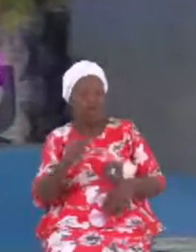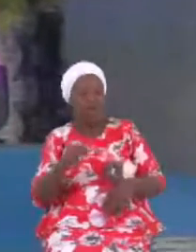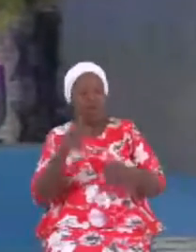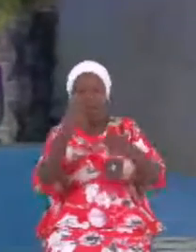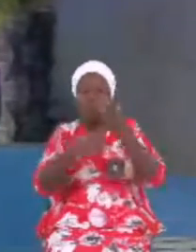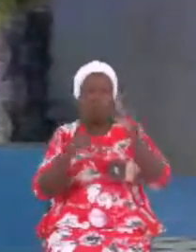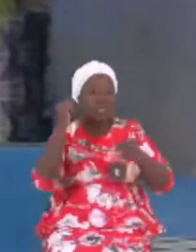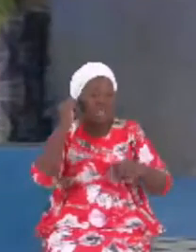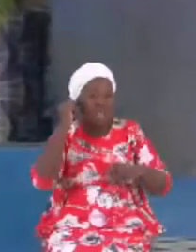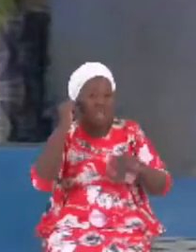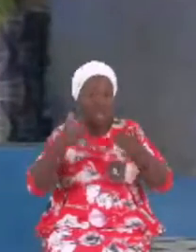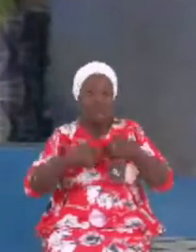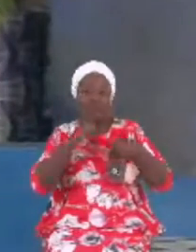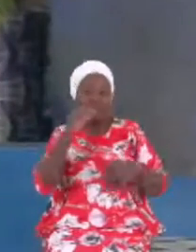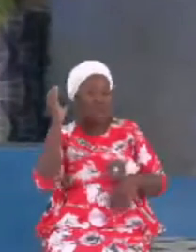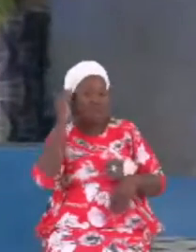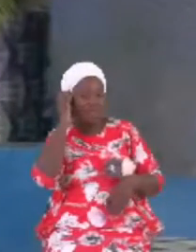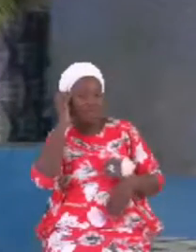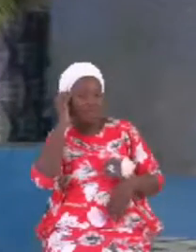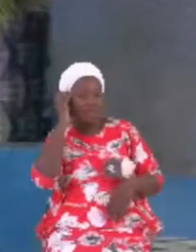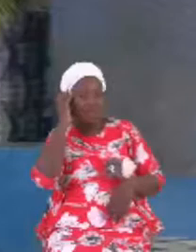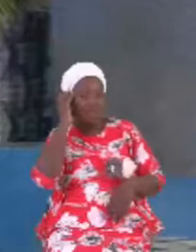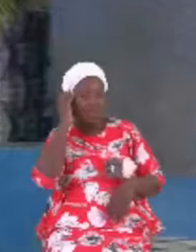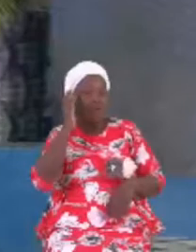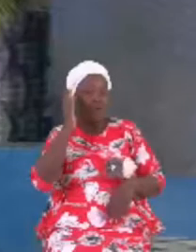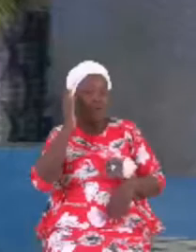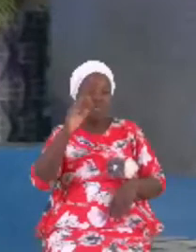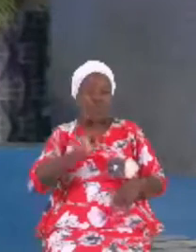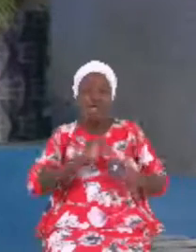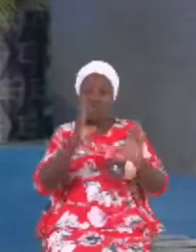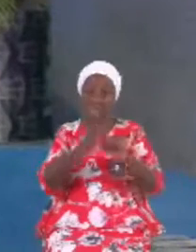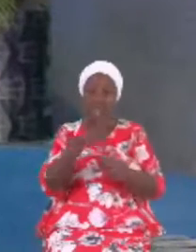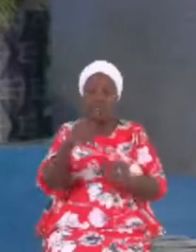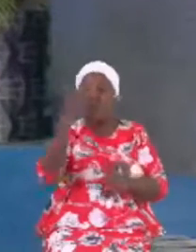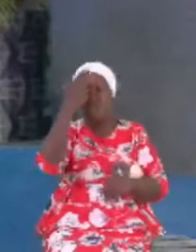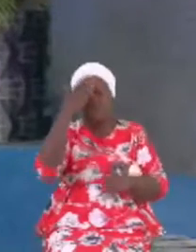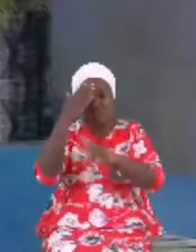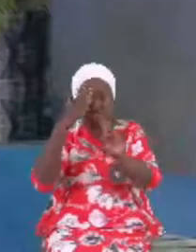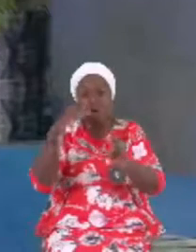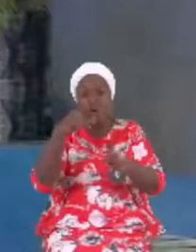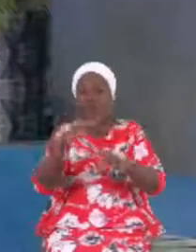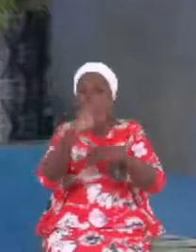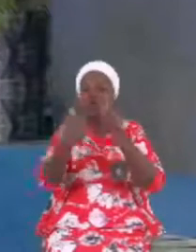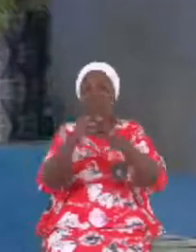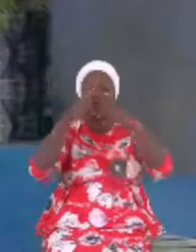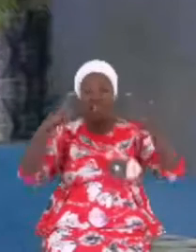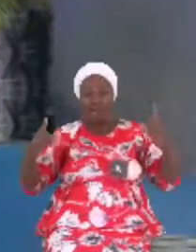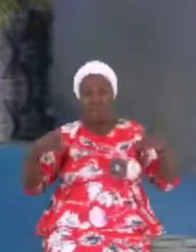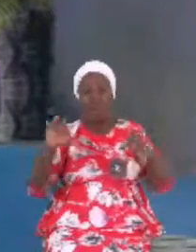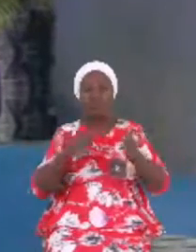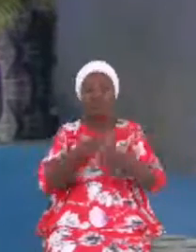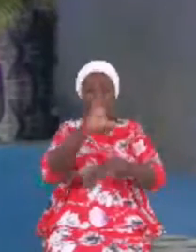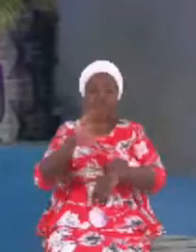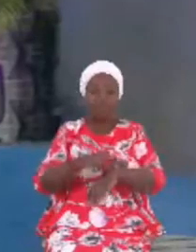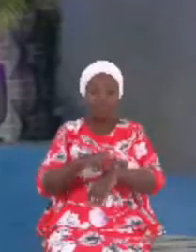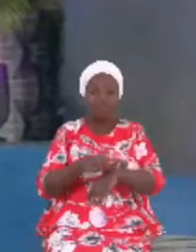ce que les oreilles n'ont pas entendu. Est-ce que je peux avoir la connaissance de tous les langages de la